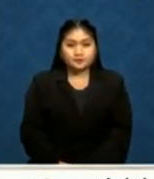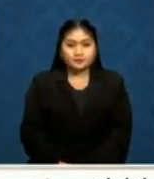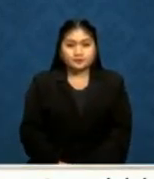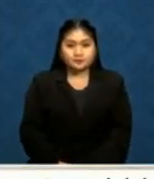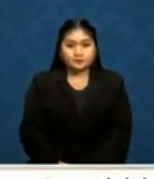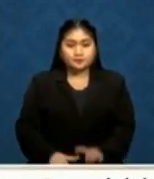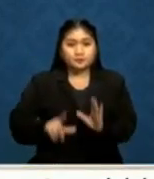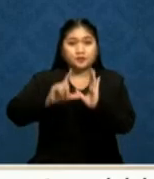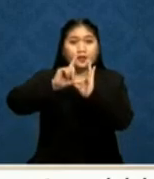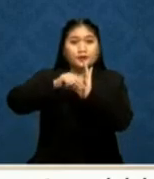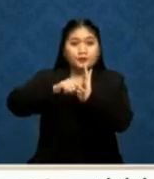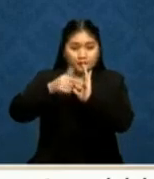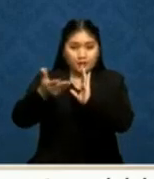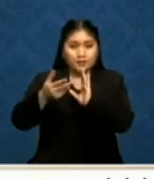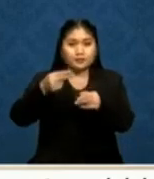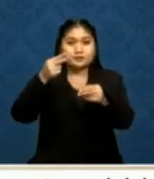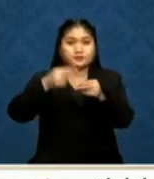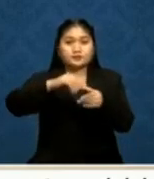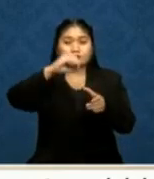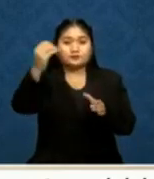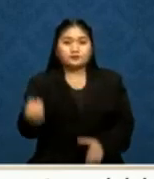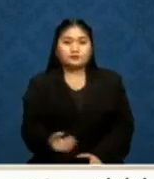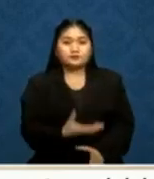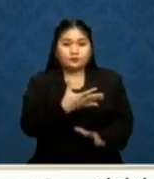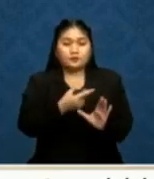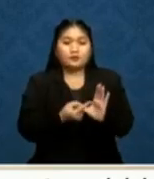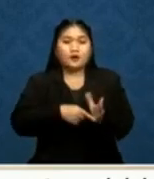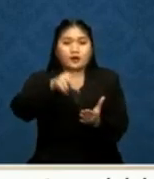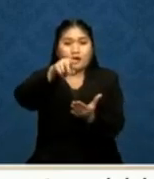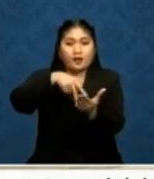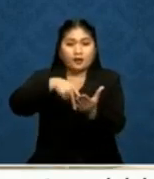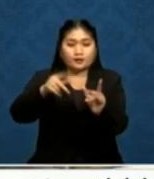ท่านเลขาครับรายชื่อกรรมาธิการครับ